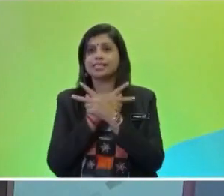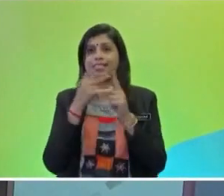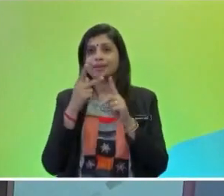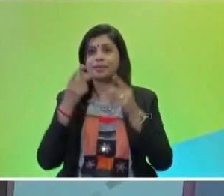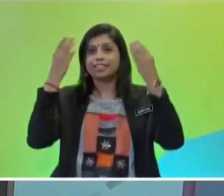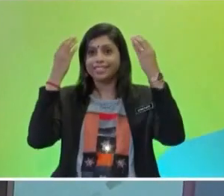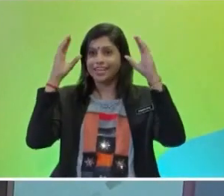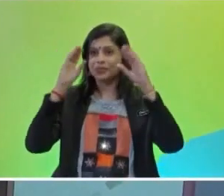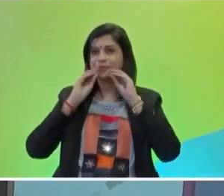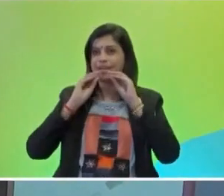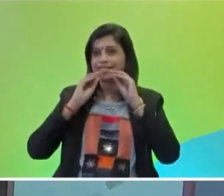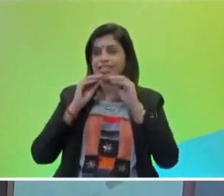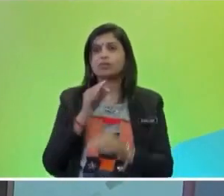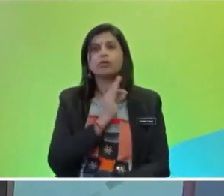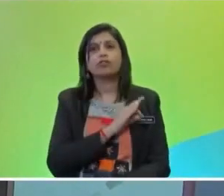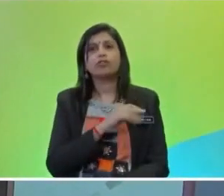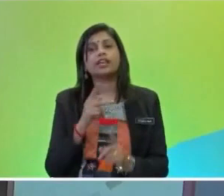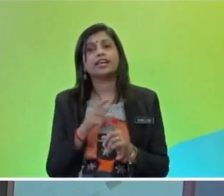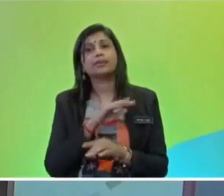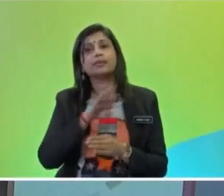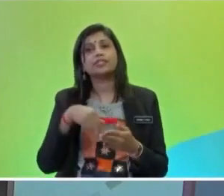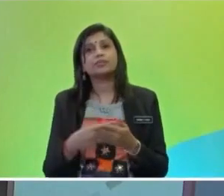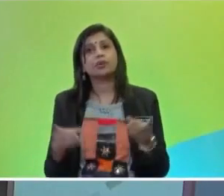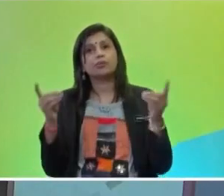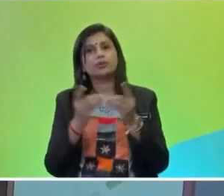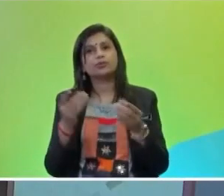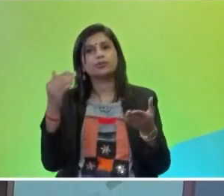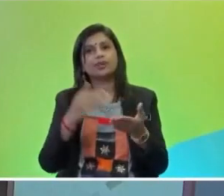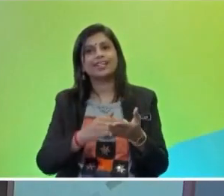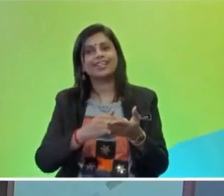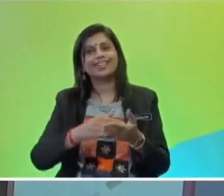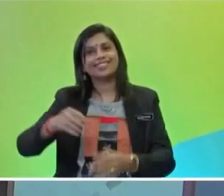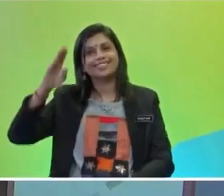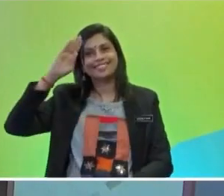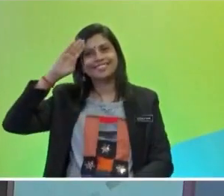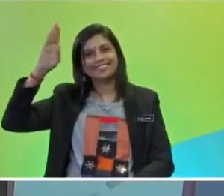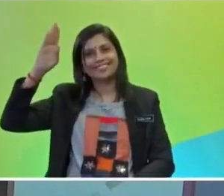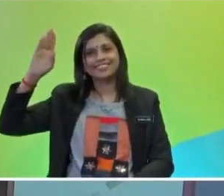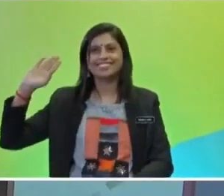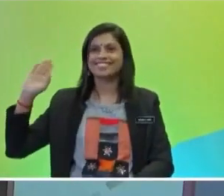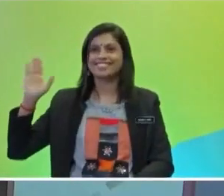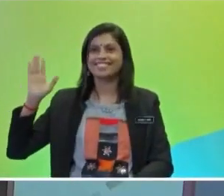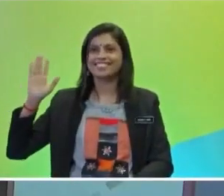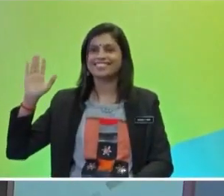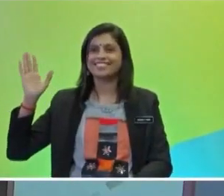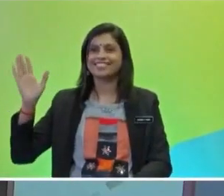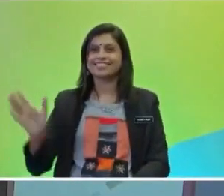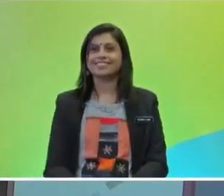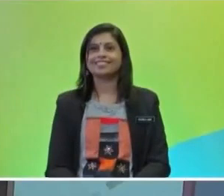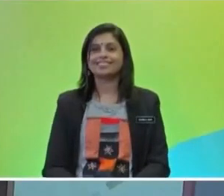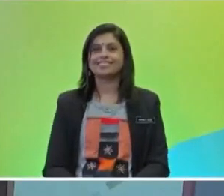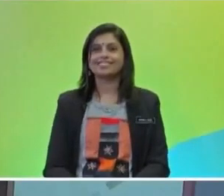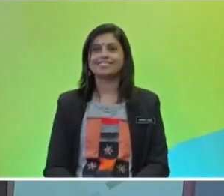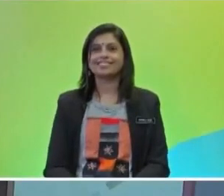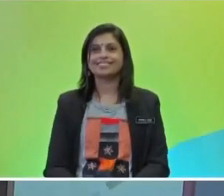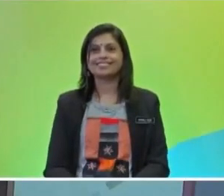manfaat kepada anda semua. Dan kita akan berjumpa lagi di kelas yang seterusnya. Bye semua. Oh cikgu, boleh tak ajar saya macam mana